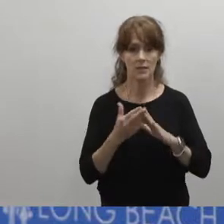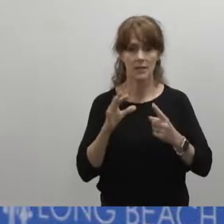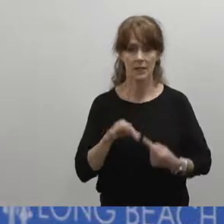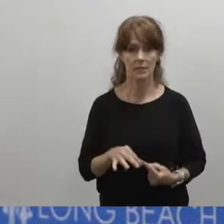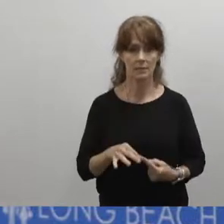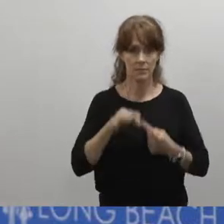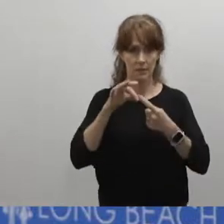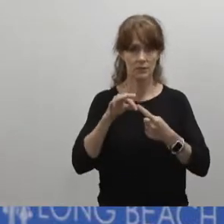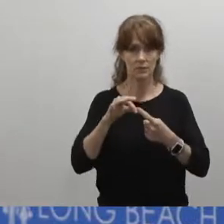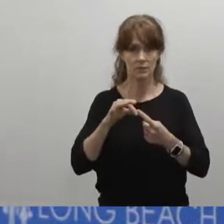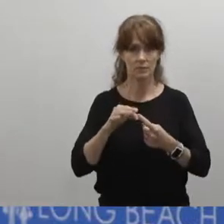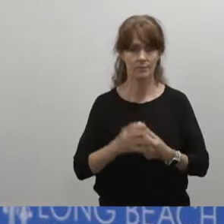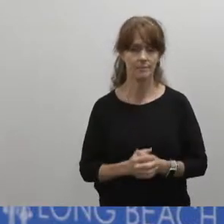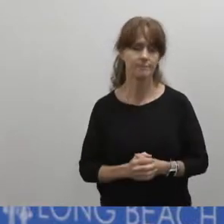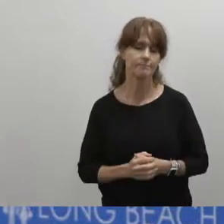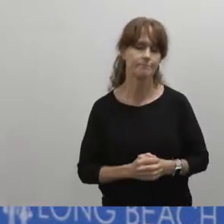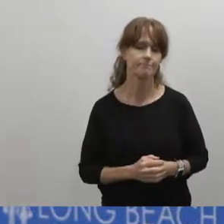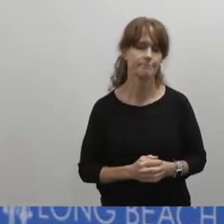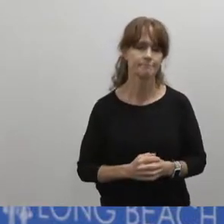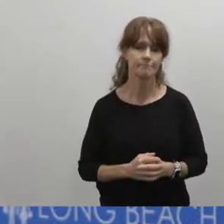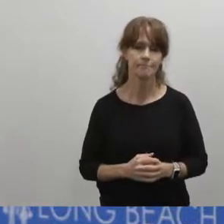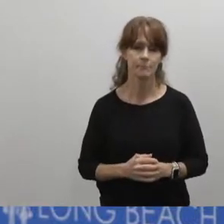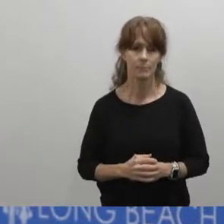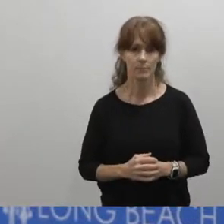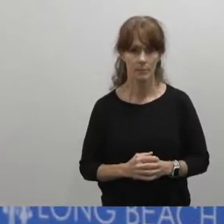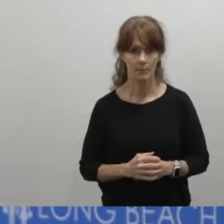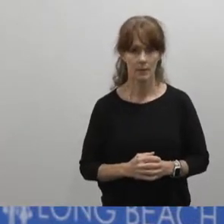xe chế bê xe mối